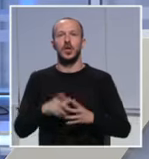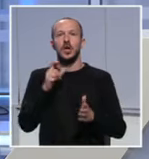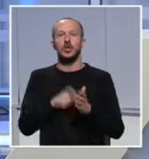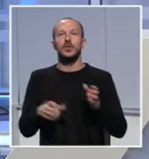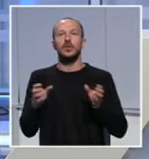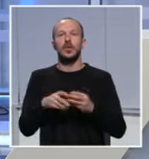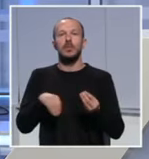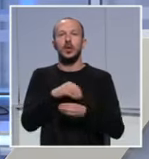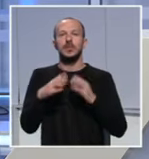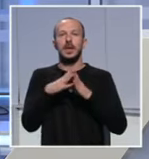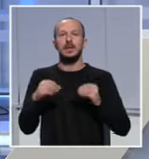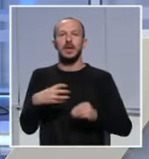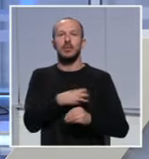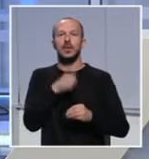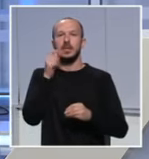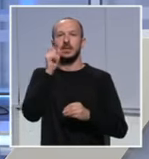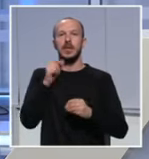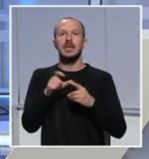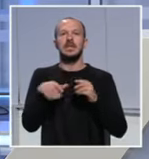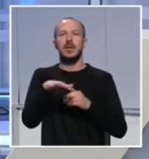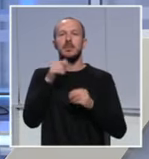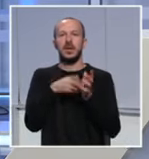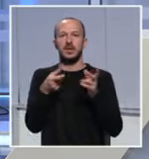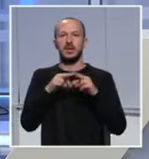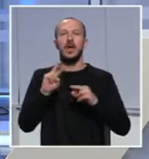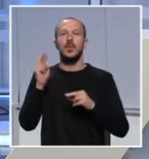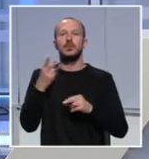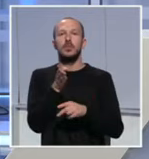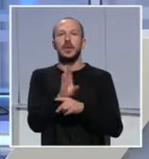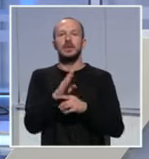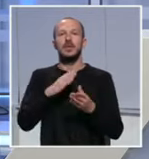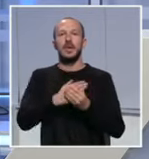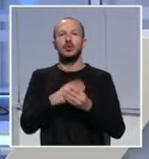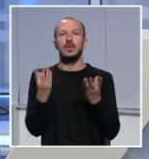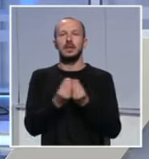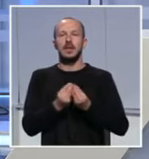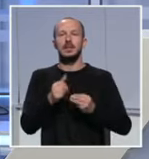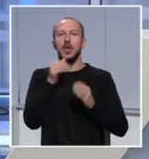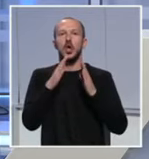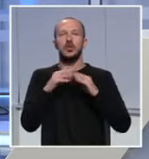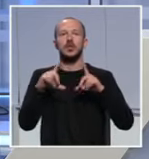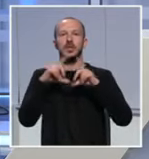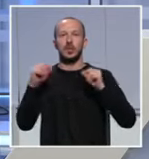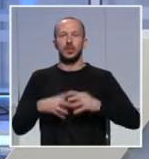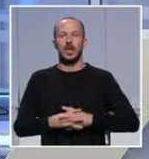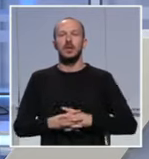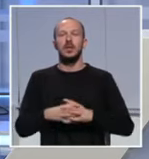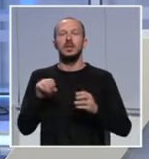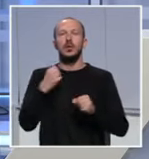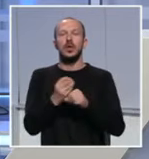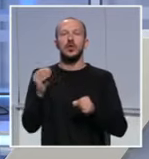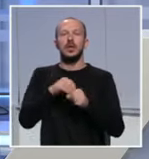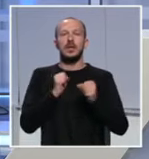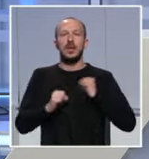Članovi Udruženja porodica nestalih boraca i civila Semberije i Majevice pozvali su predstavnike međunarodne zajednice i domaćih institucija da učine